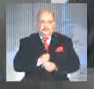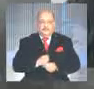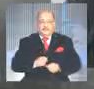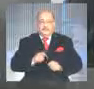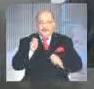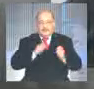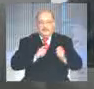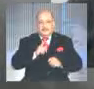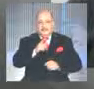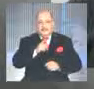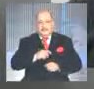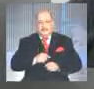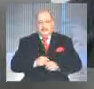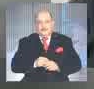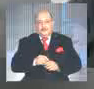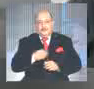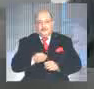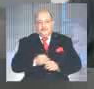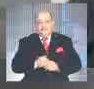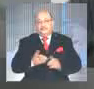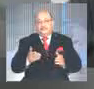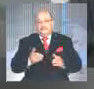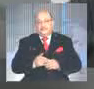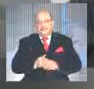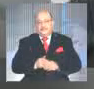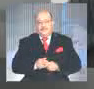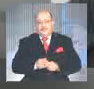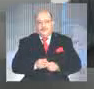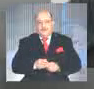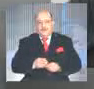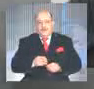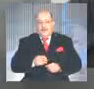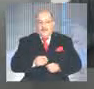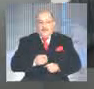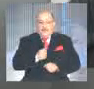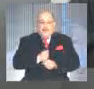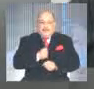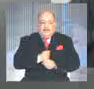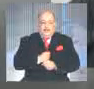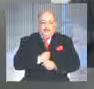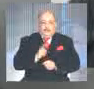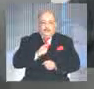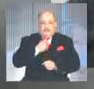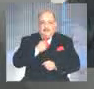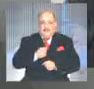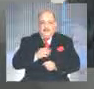كامله. اللي مباركوه هو اليقظه نتاع زملائنا، فهمتني،